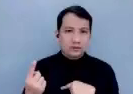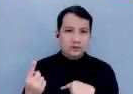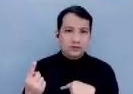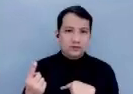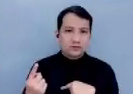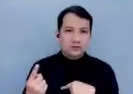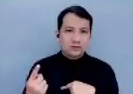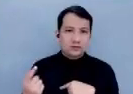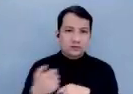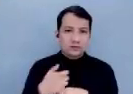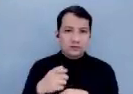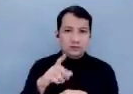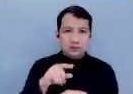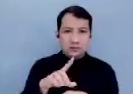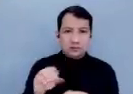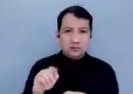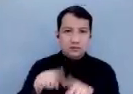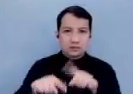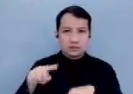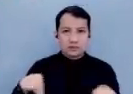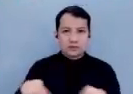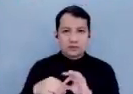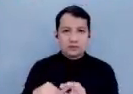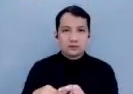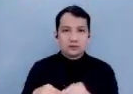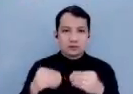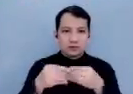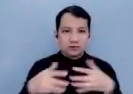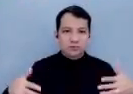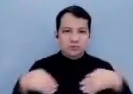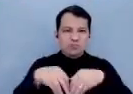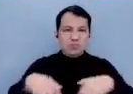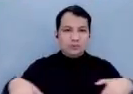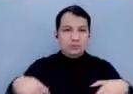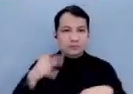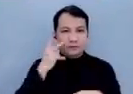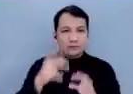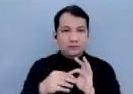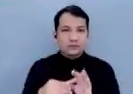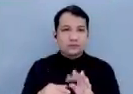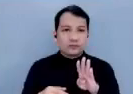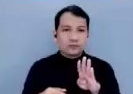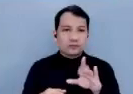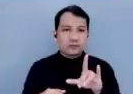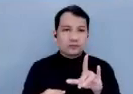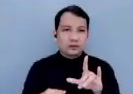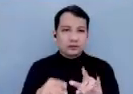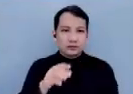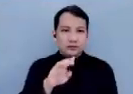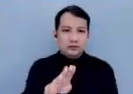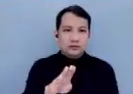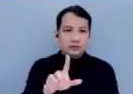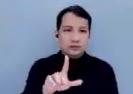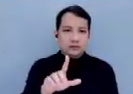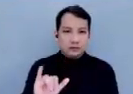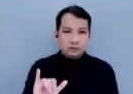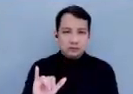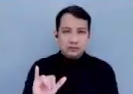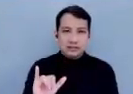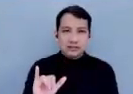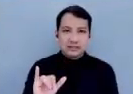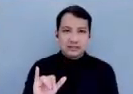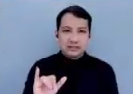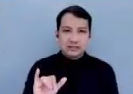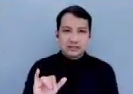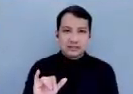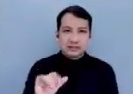doll collecting, iba-ibang line siya, bale. Tapos na-discover ko yung Blight na ang cute-cute nila.